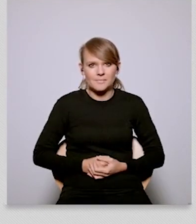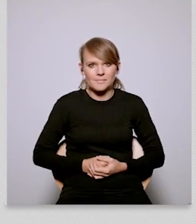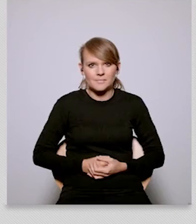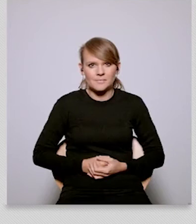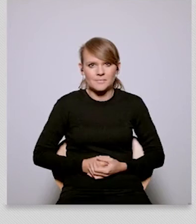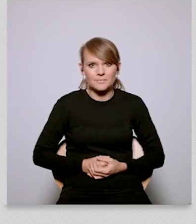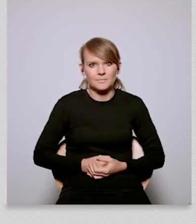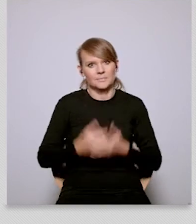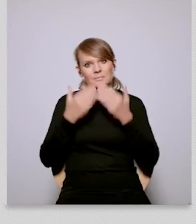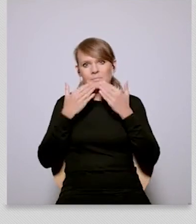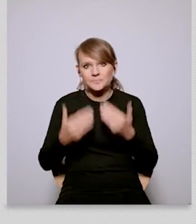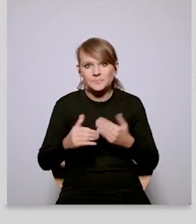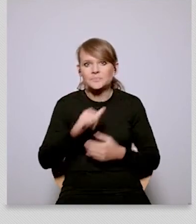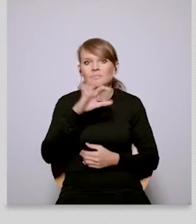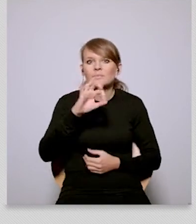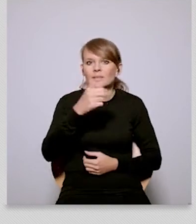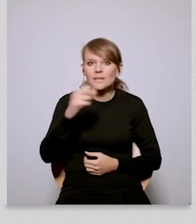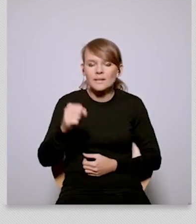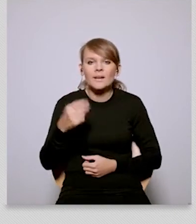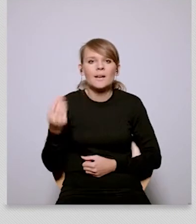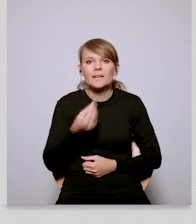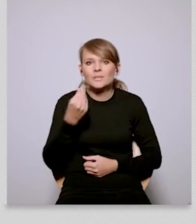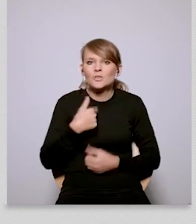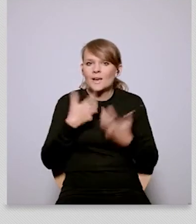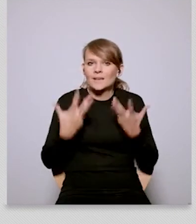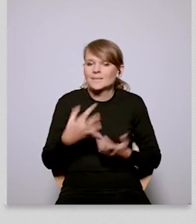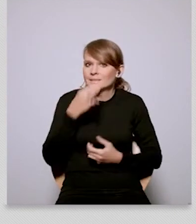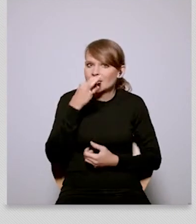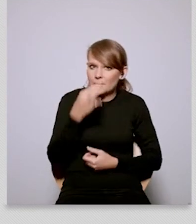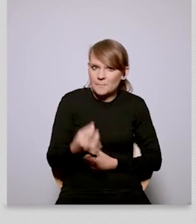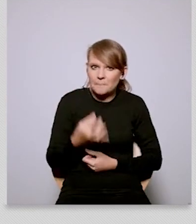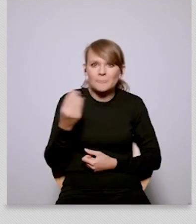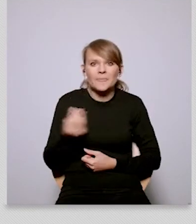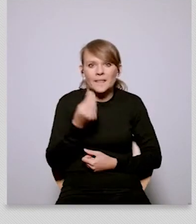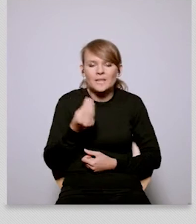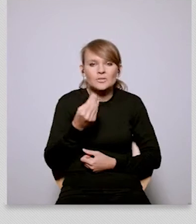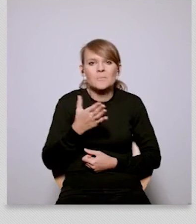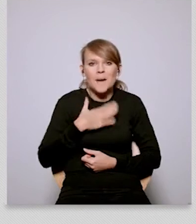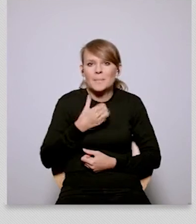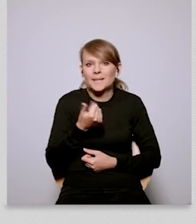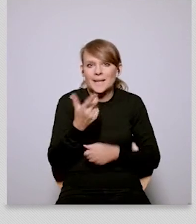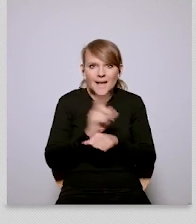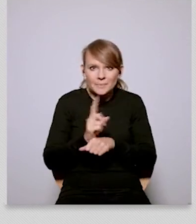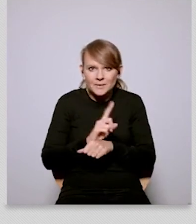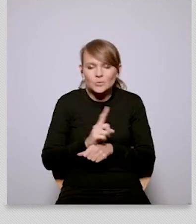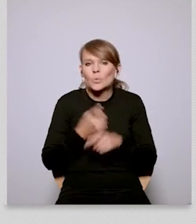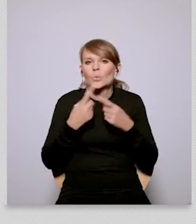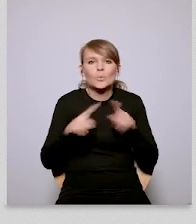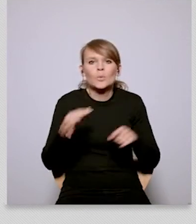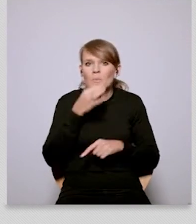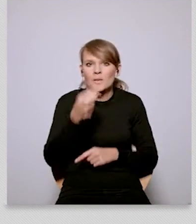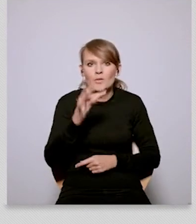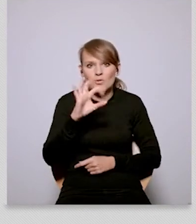Dziękuję bardzo Joanno ja chciałbym jeszcze może zapytać mamy jeszcze dosłownie parę minut więc krótkie pytanie do